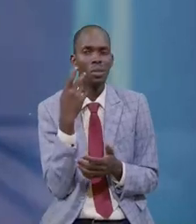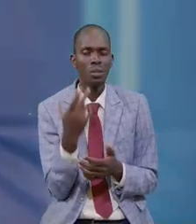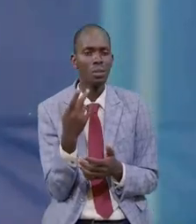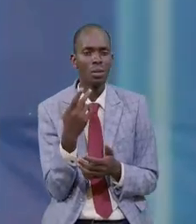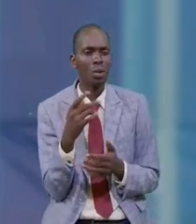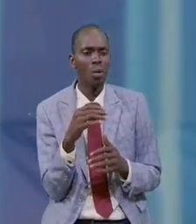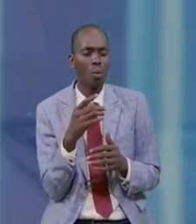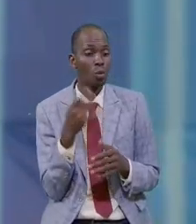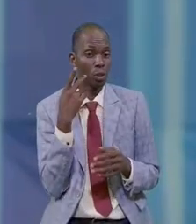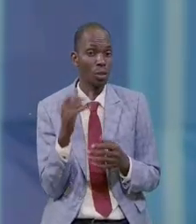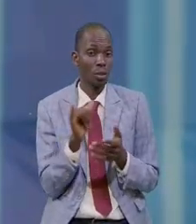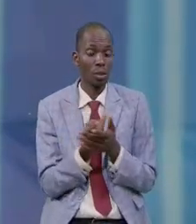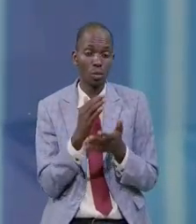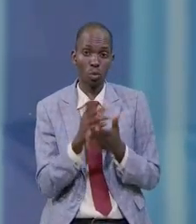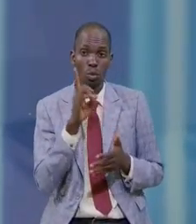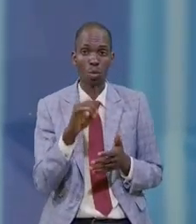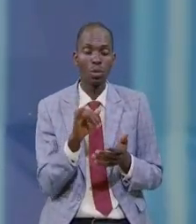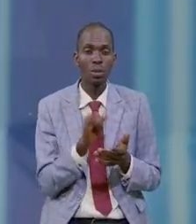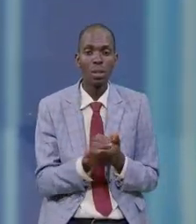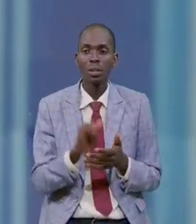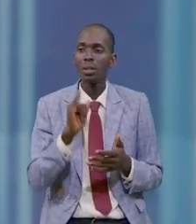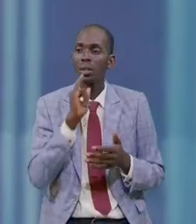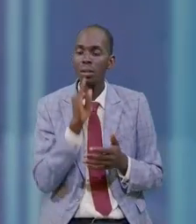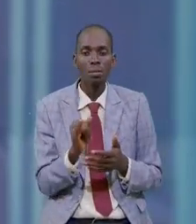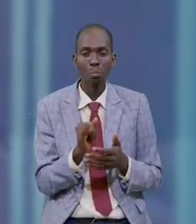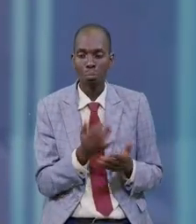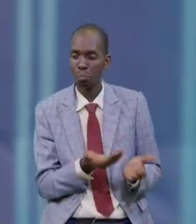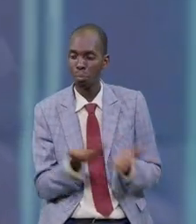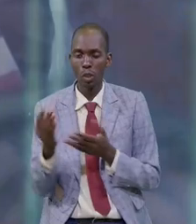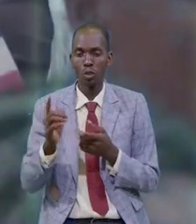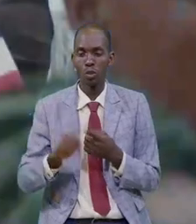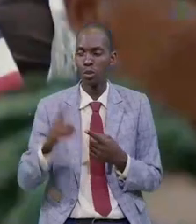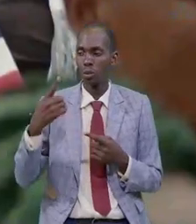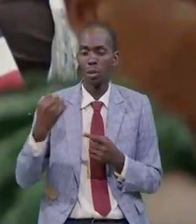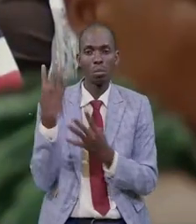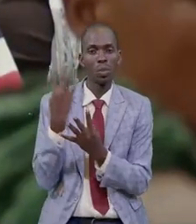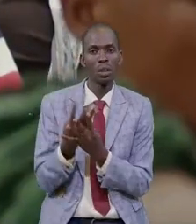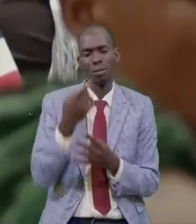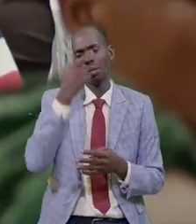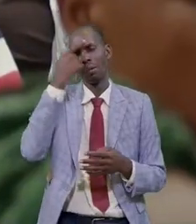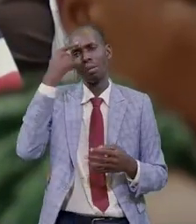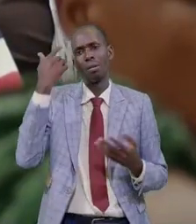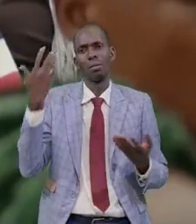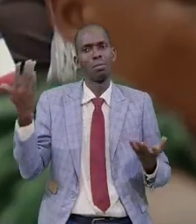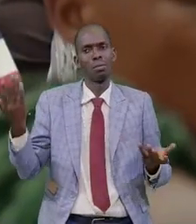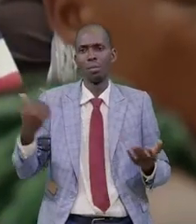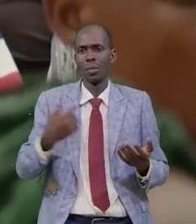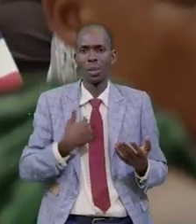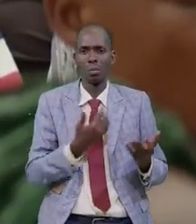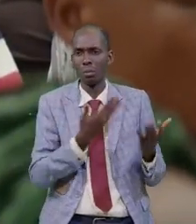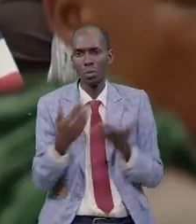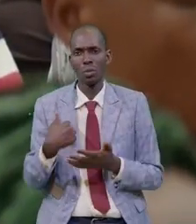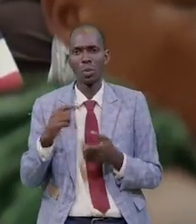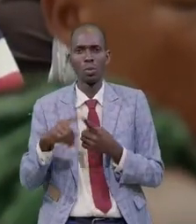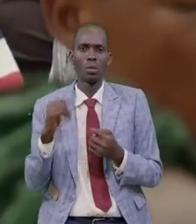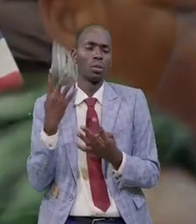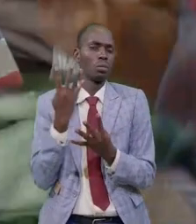qu'il soit triste non tu es content tout le temps tu n'es pas content à cause des circonstances tu n'es pas content à